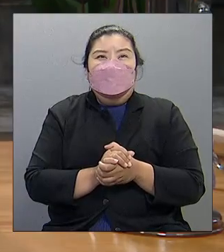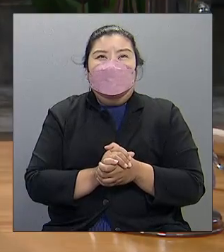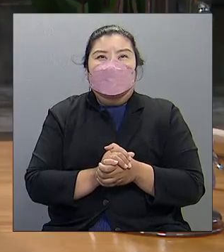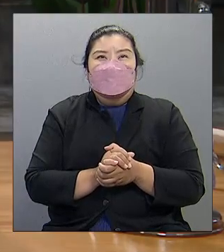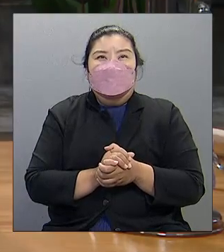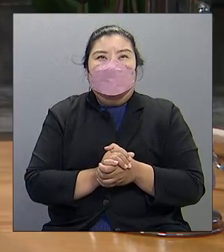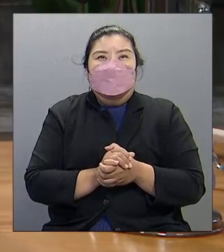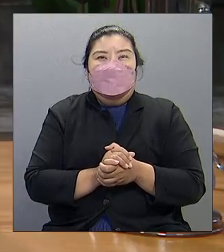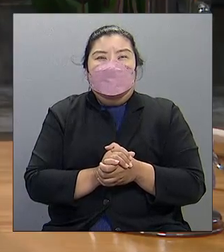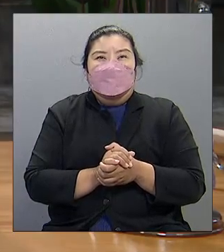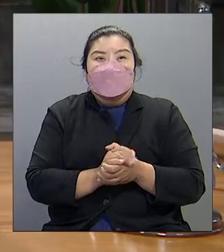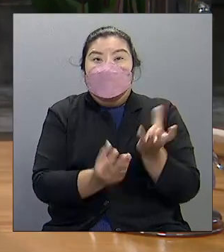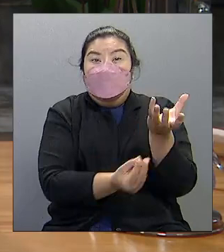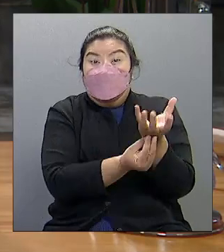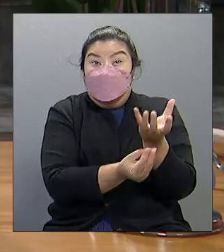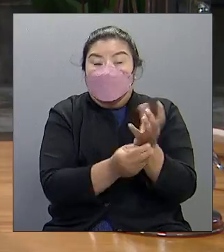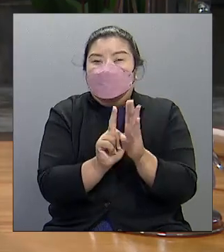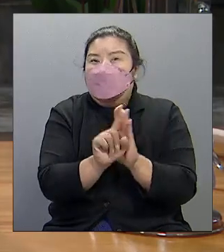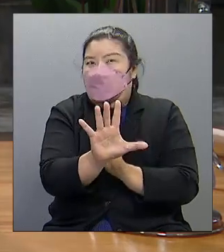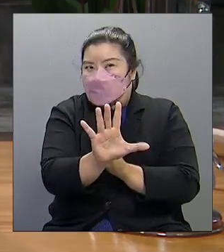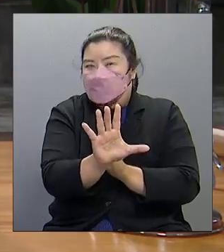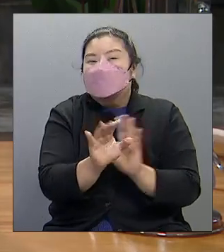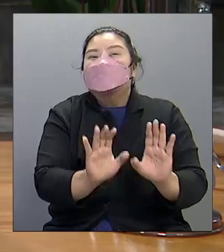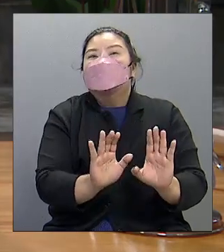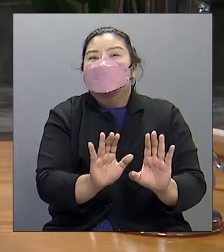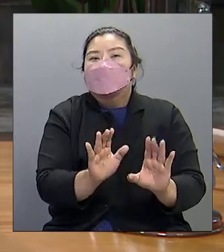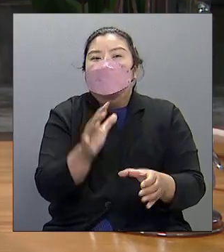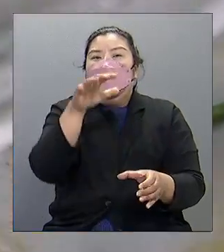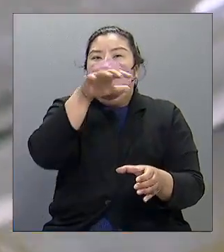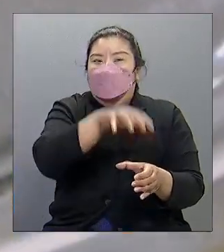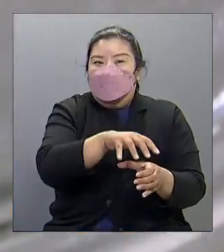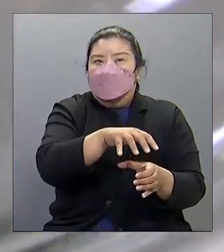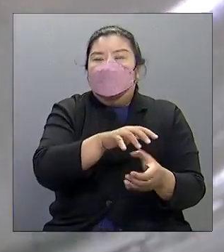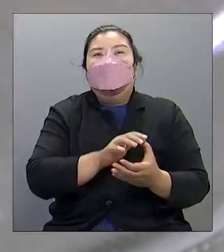เราจะต้มสวผสมทั้หมดไ้ประมาณ 5 นาทีนะคะตอนนี้กปดฝ่าได้เลยค่ะ